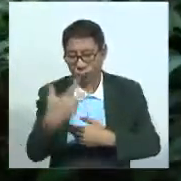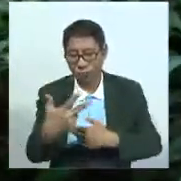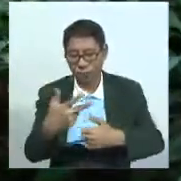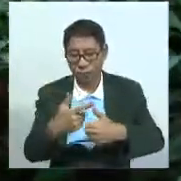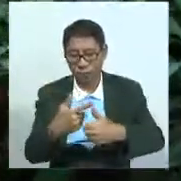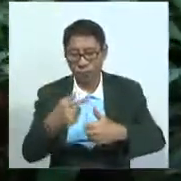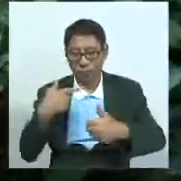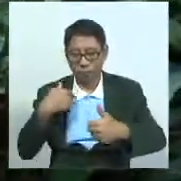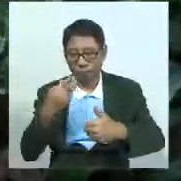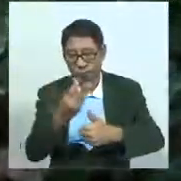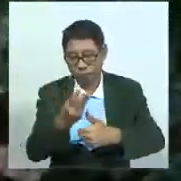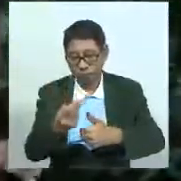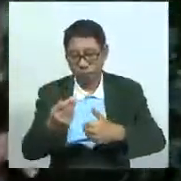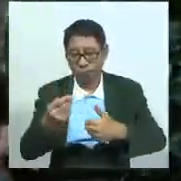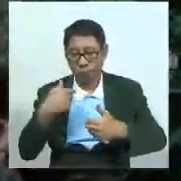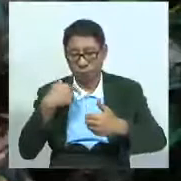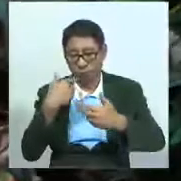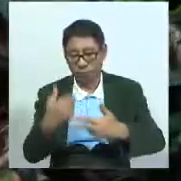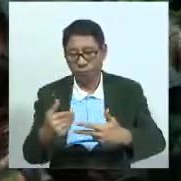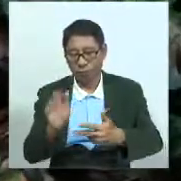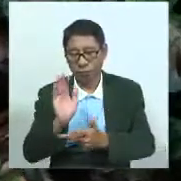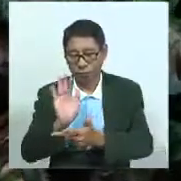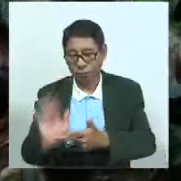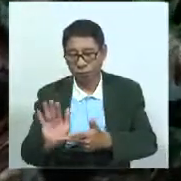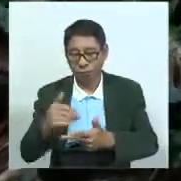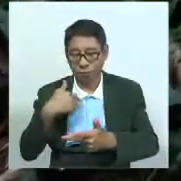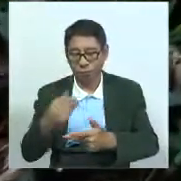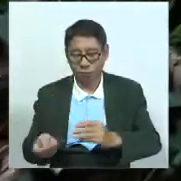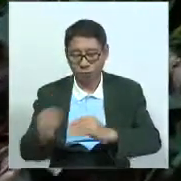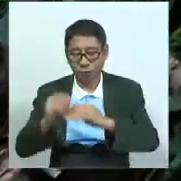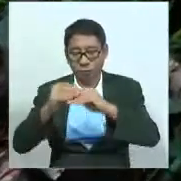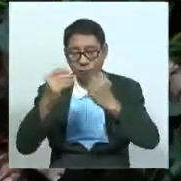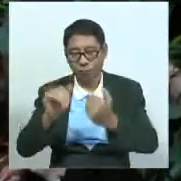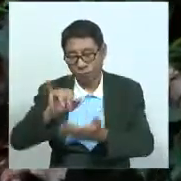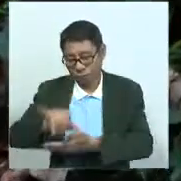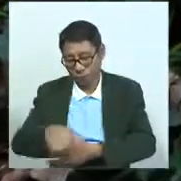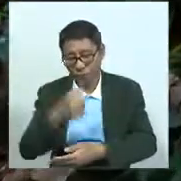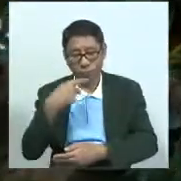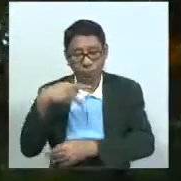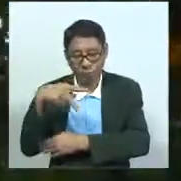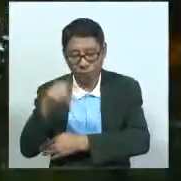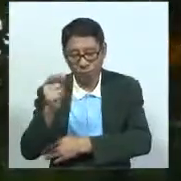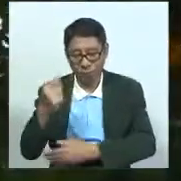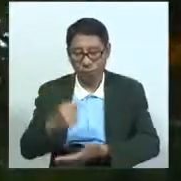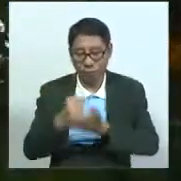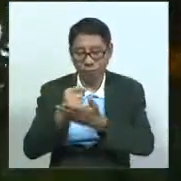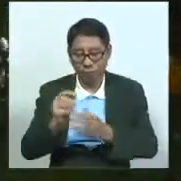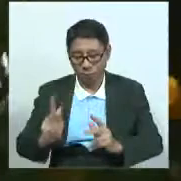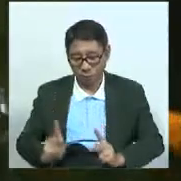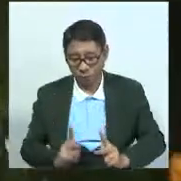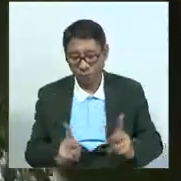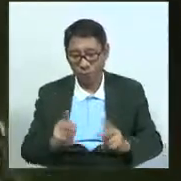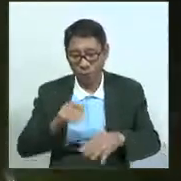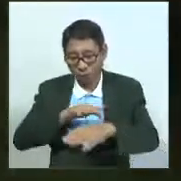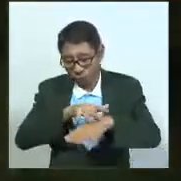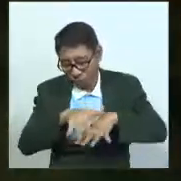องหยาบกรองละเอียดและฝายสำรองน้ำช่วยเพิ่มความชุ่มชื้นฟื้นฟูสภาพป่าต้นน้ำช่วยให้ลำห้วยมีน้ำไหลตล